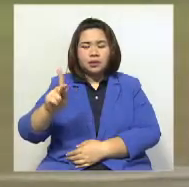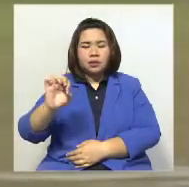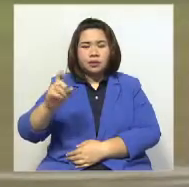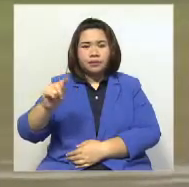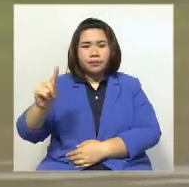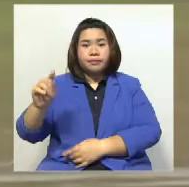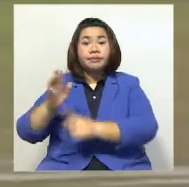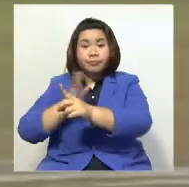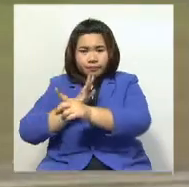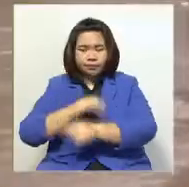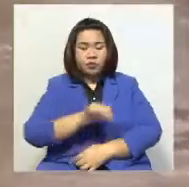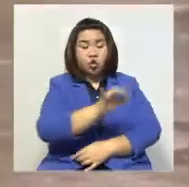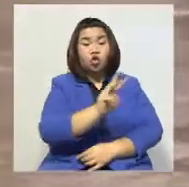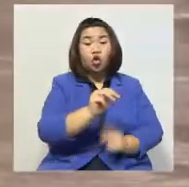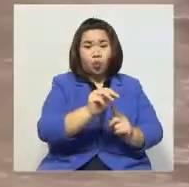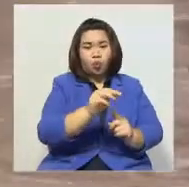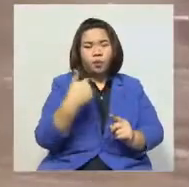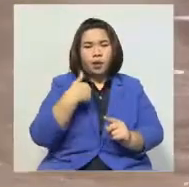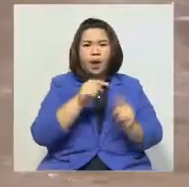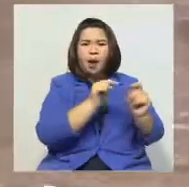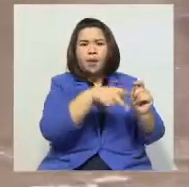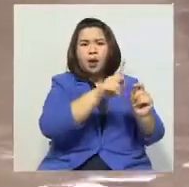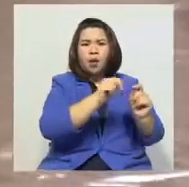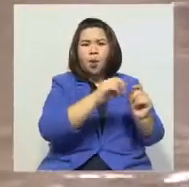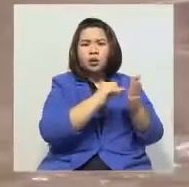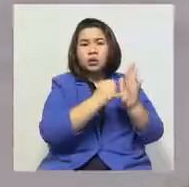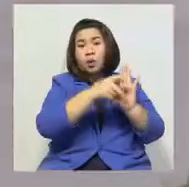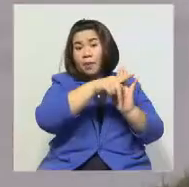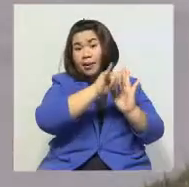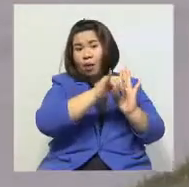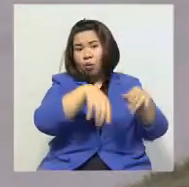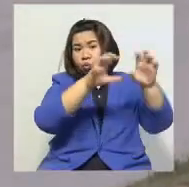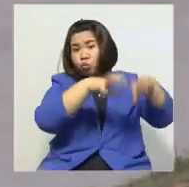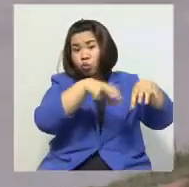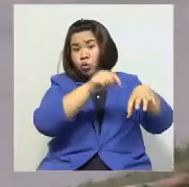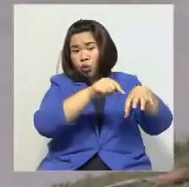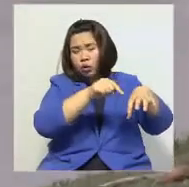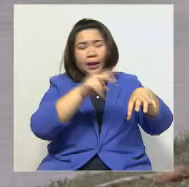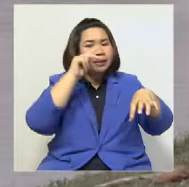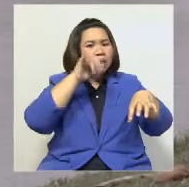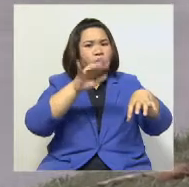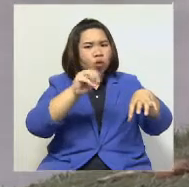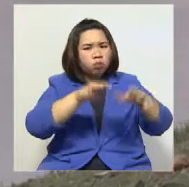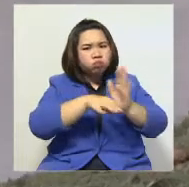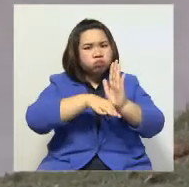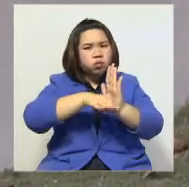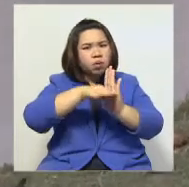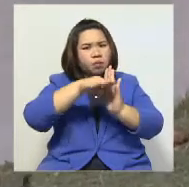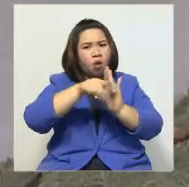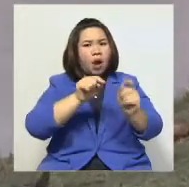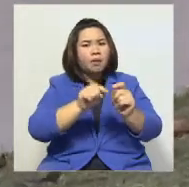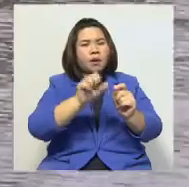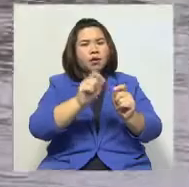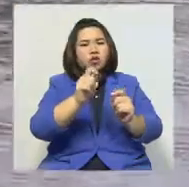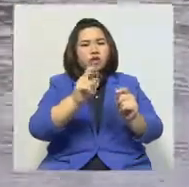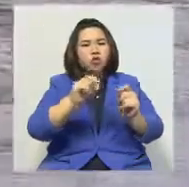แม่น้ำยมนะครับจากฝนที่ตกอำเภอปงจังหวัดพะเยาเนี่ยปริมาณน้ำยมขึ้นสูงสุดที่อำเภอ2